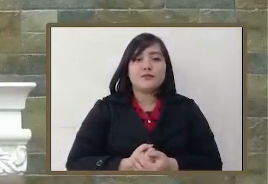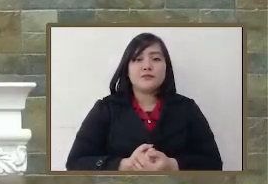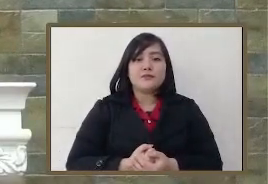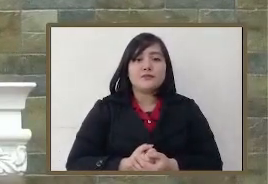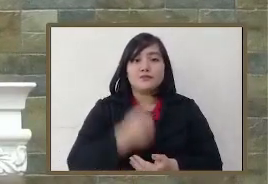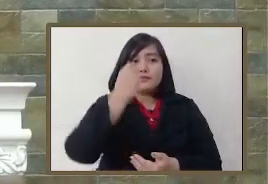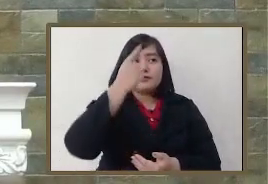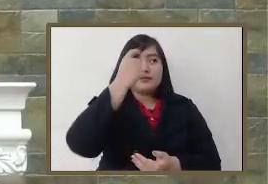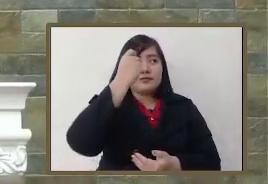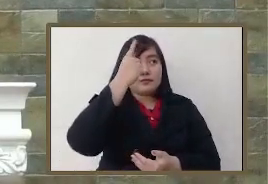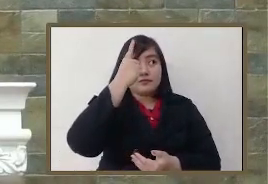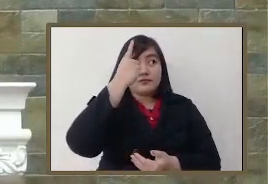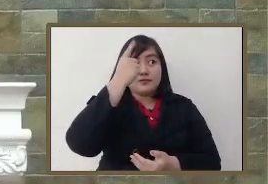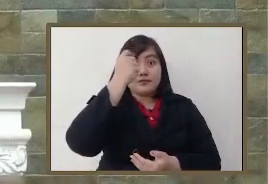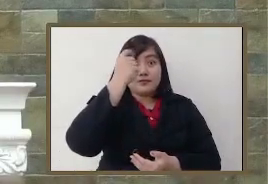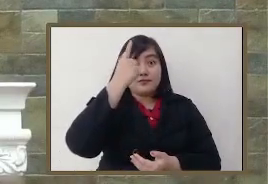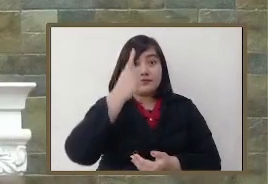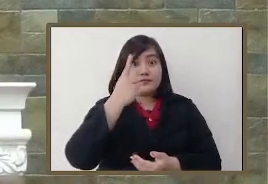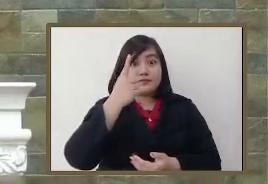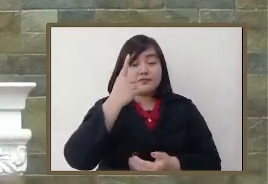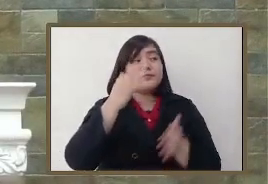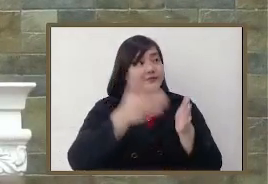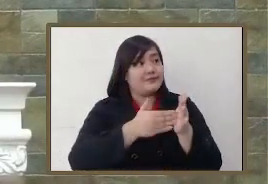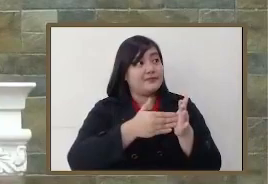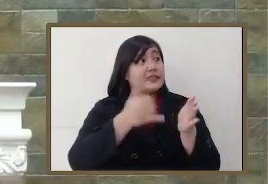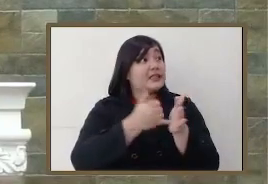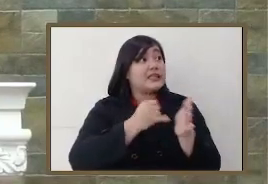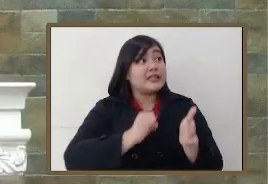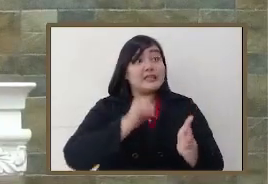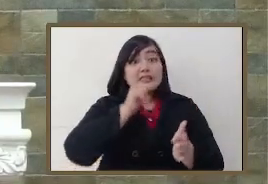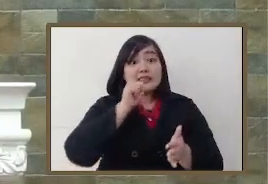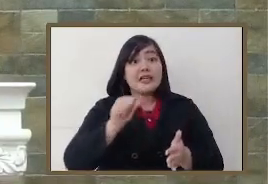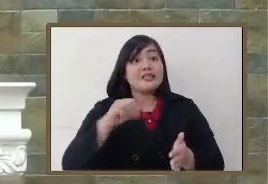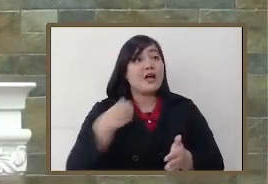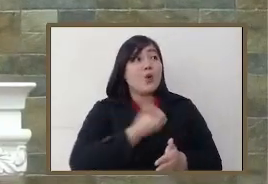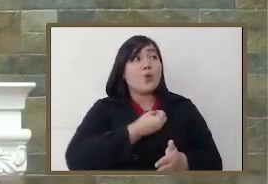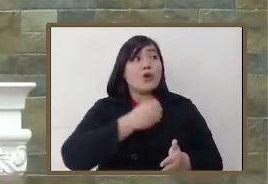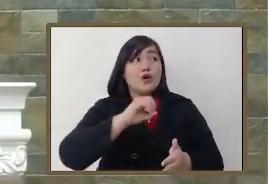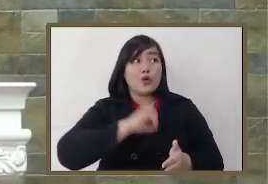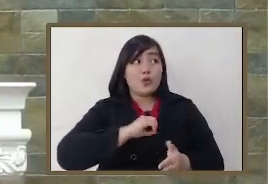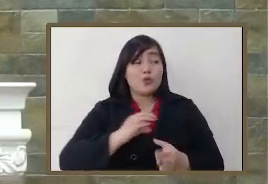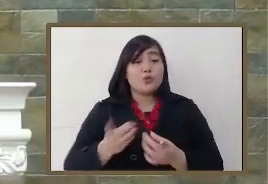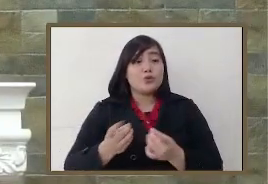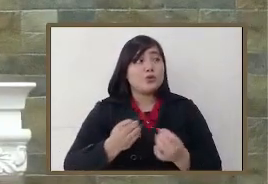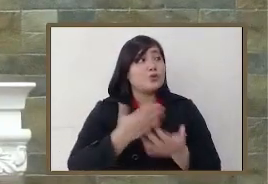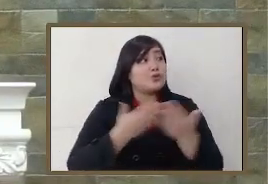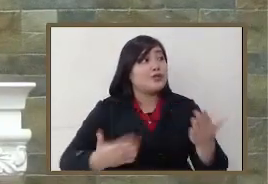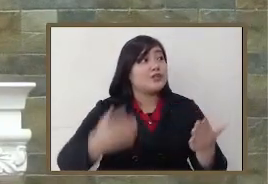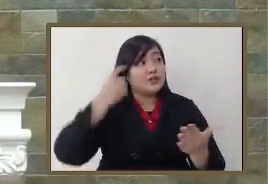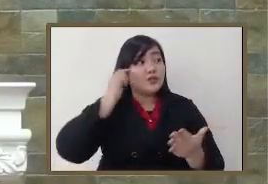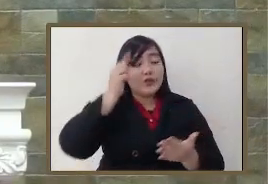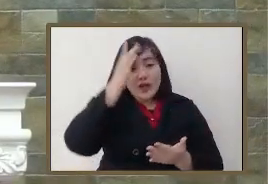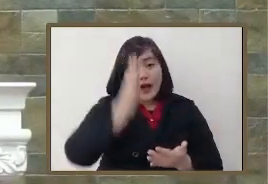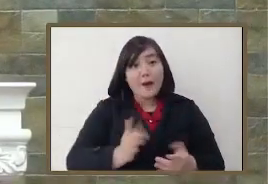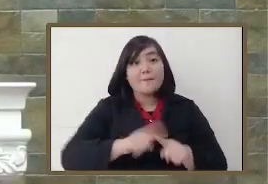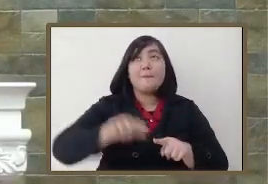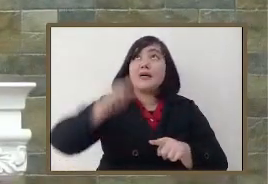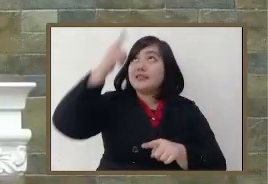Did you get that? It is not you doing the things of God. It is God doing His things for